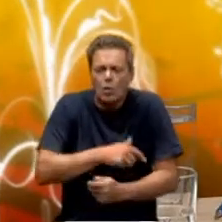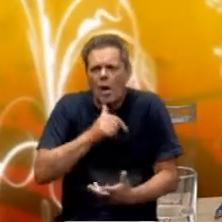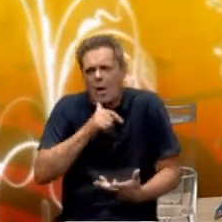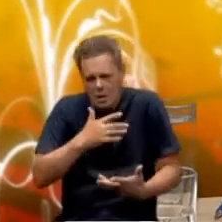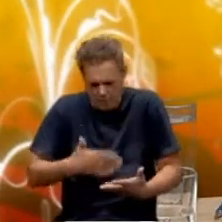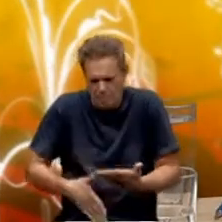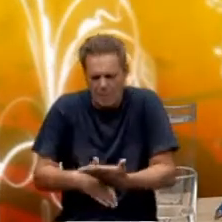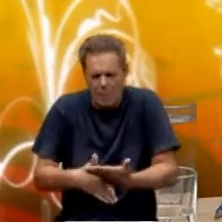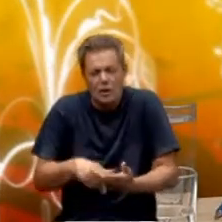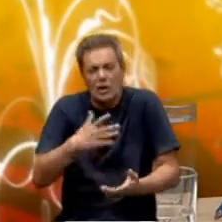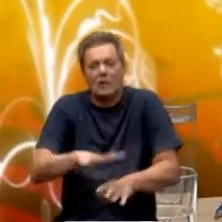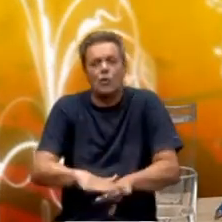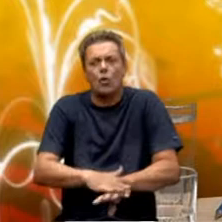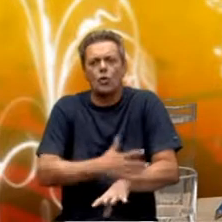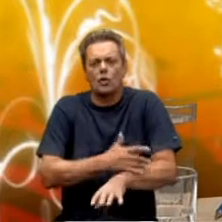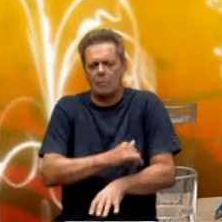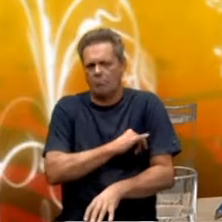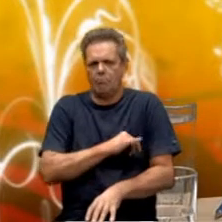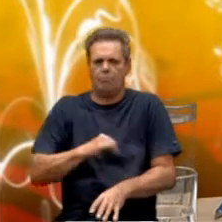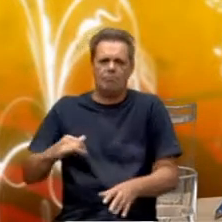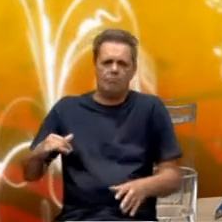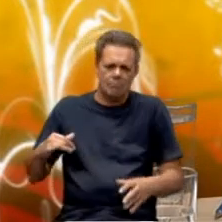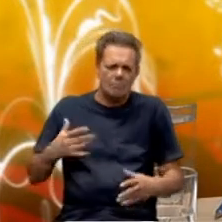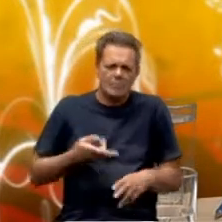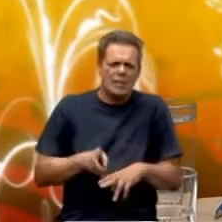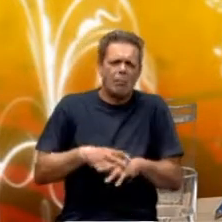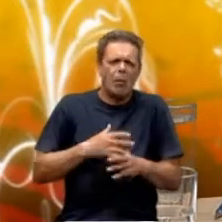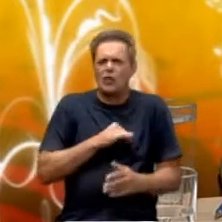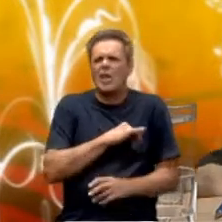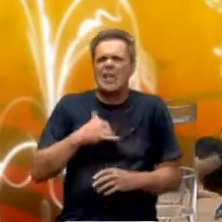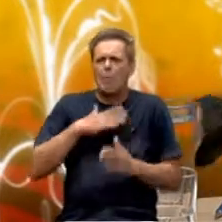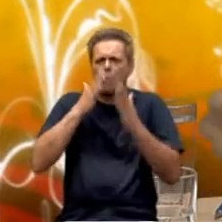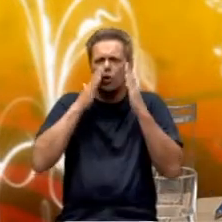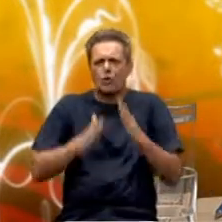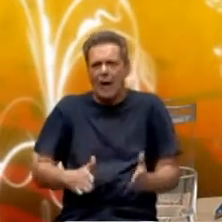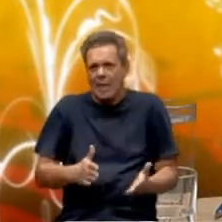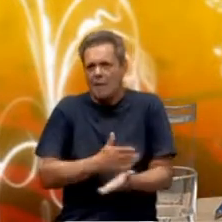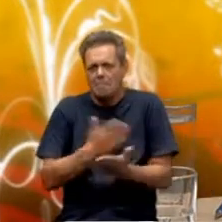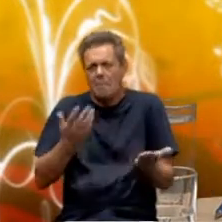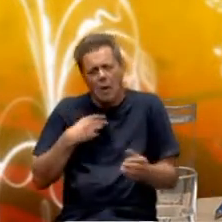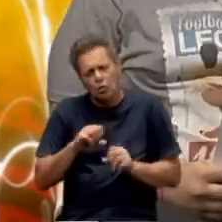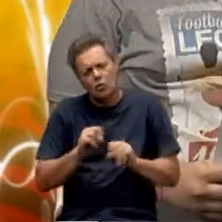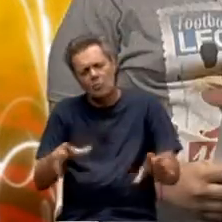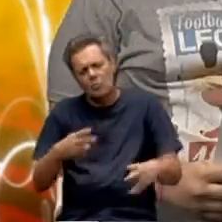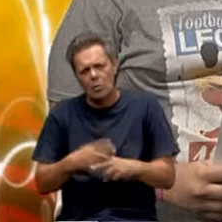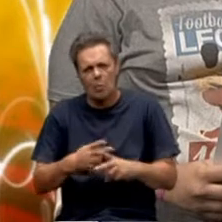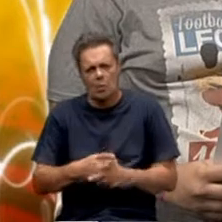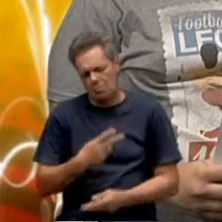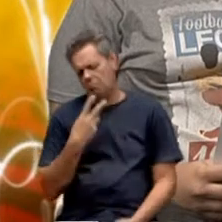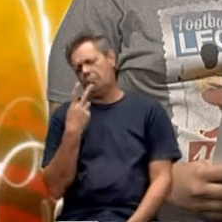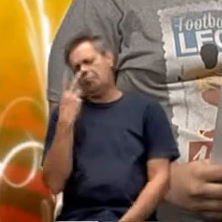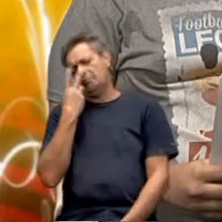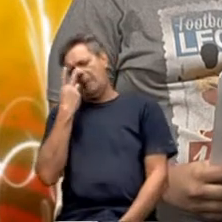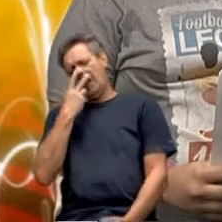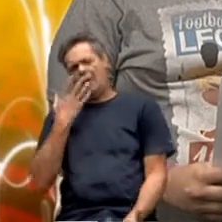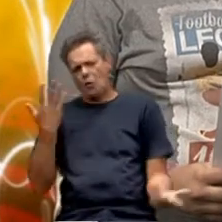vam pomaže da se osjećate sa samopouzdano i sa puno više samopoštovanja nego da ste se prepustili bolesti? Naravno, mene